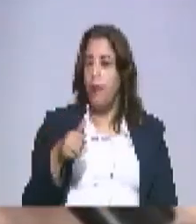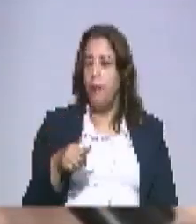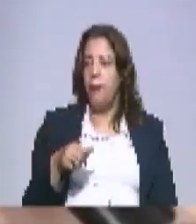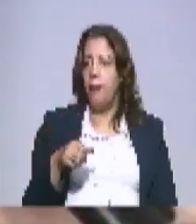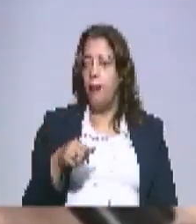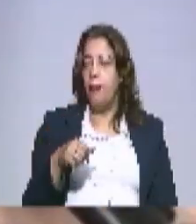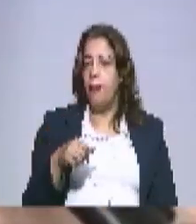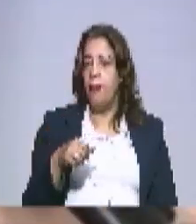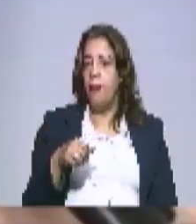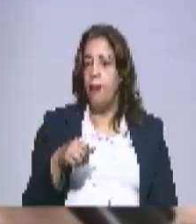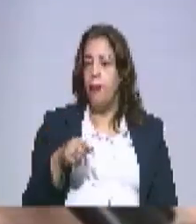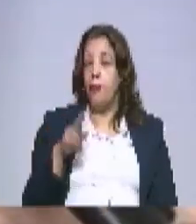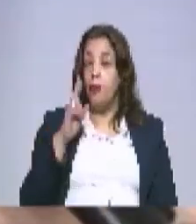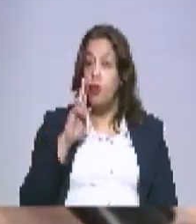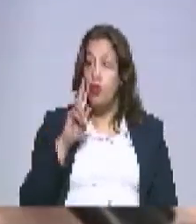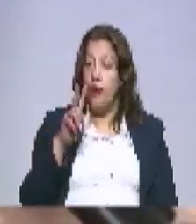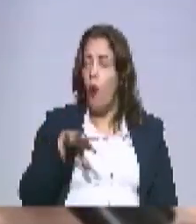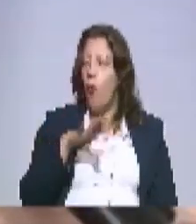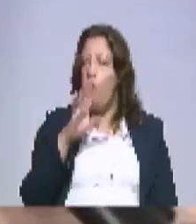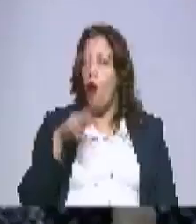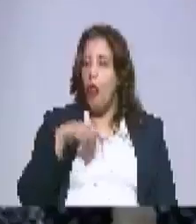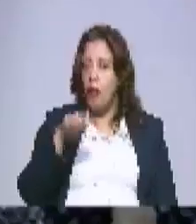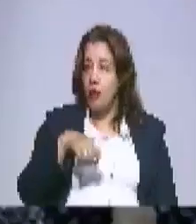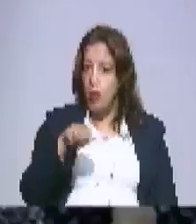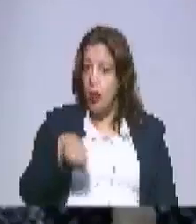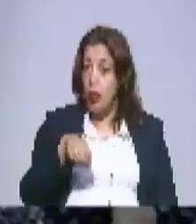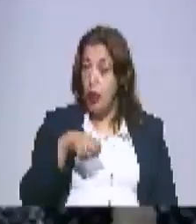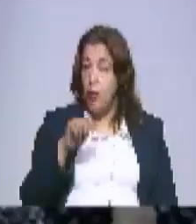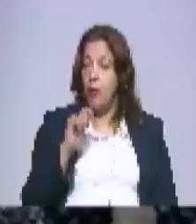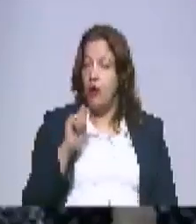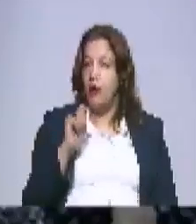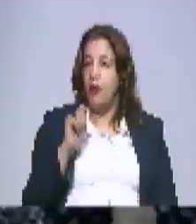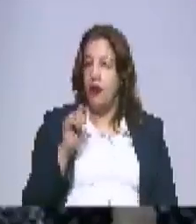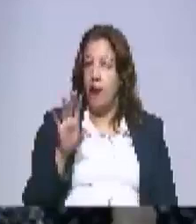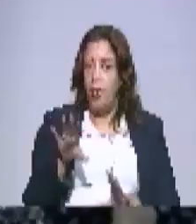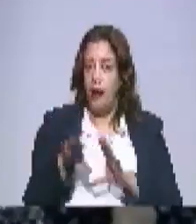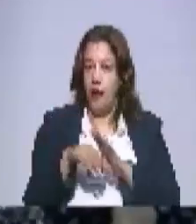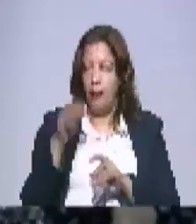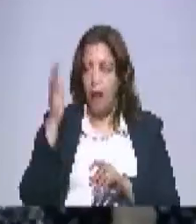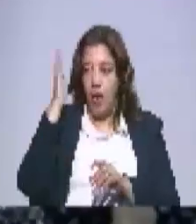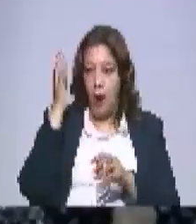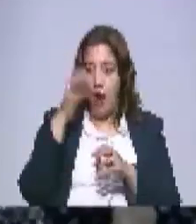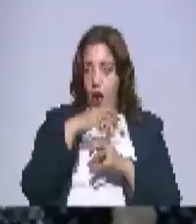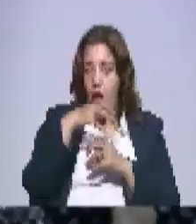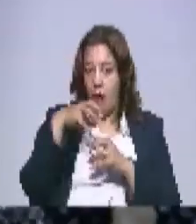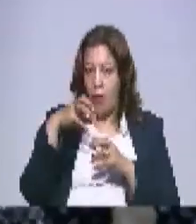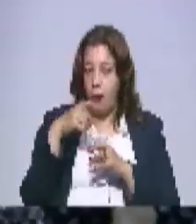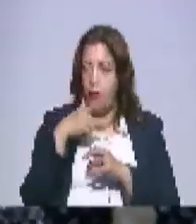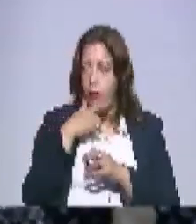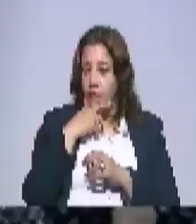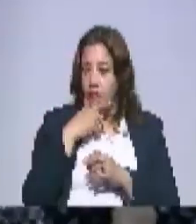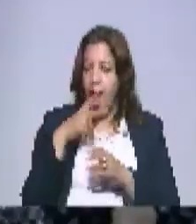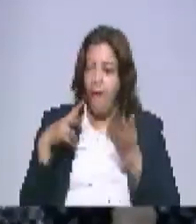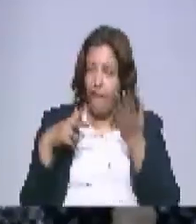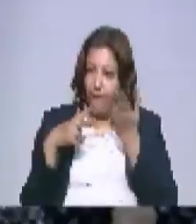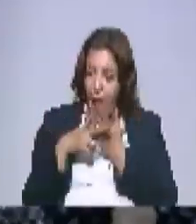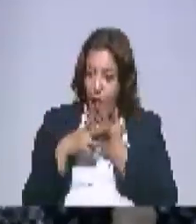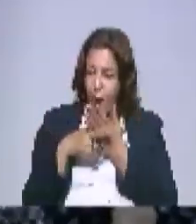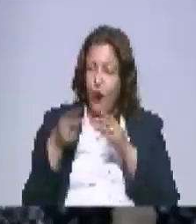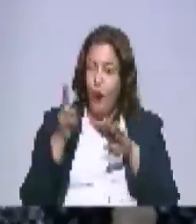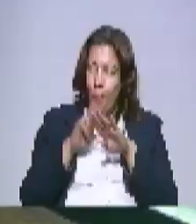تمام، بقى لغاية ما الشيف يخلط المكونات اللي هنعمل بيها القرنبيط هنروح لفاصل ونرجع